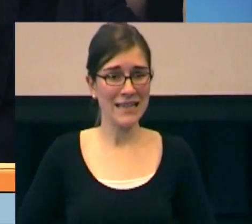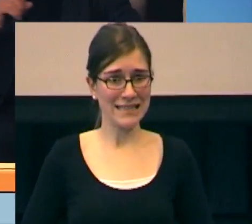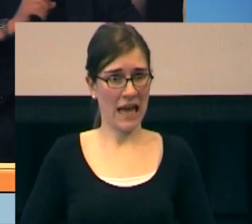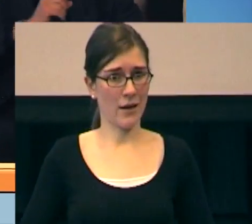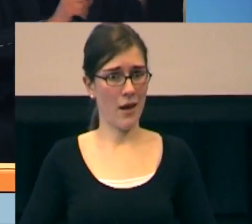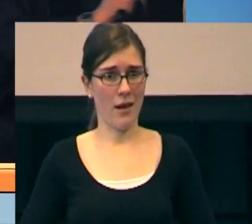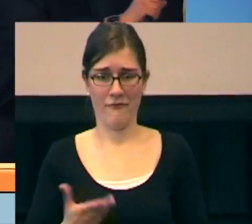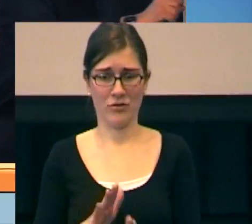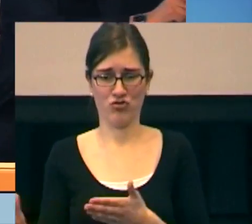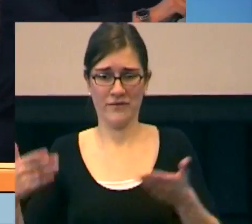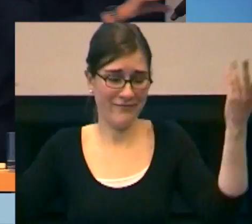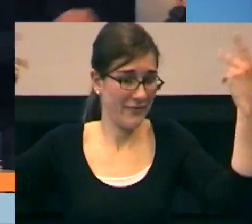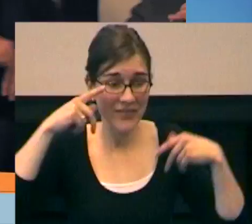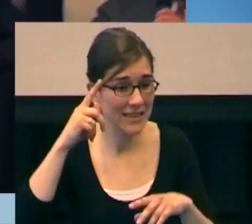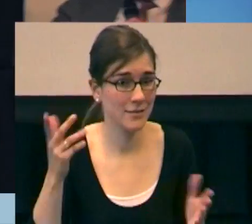sehr gut